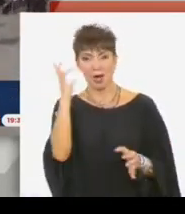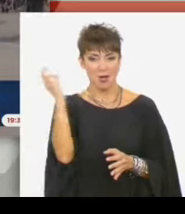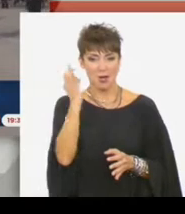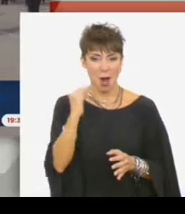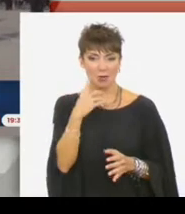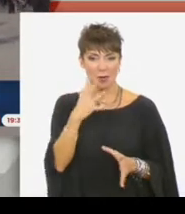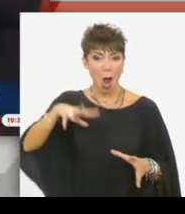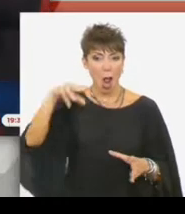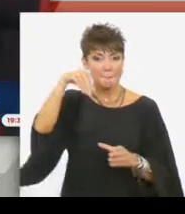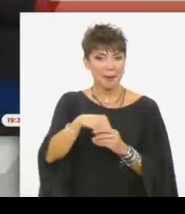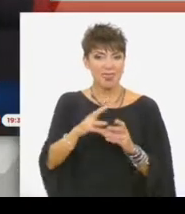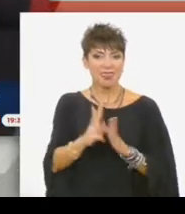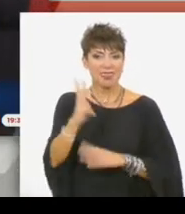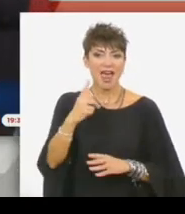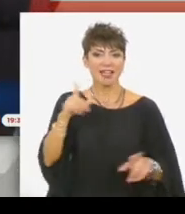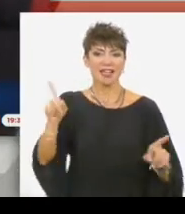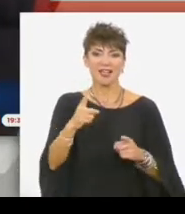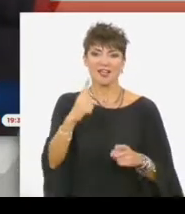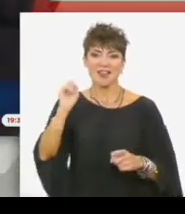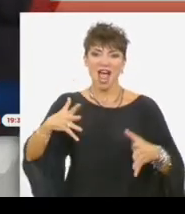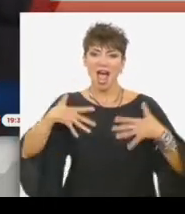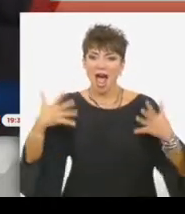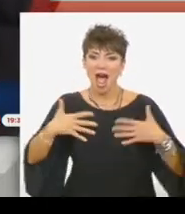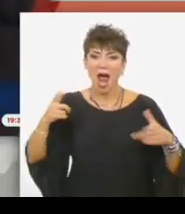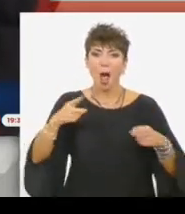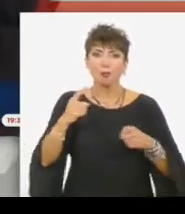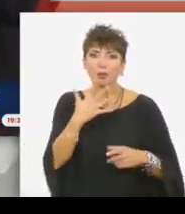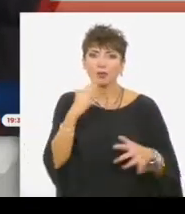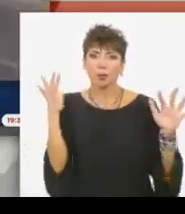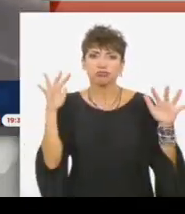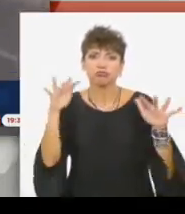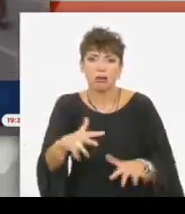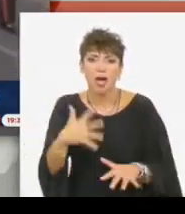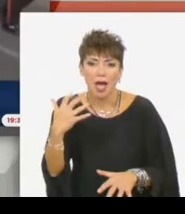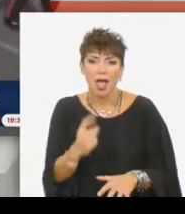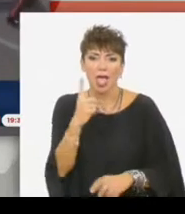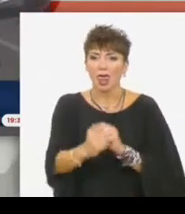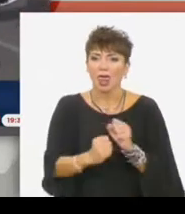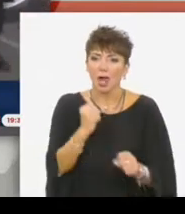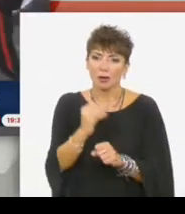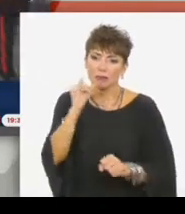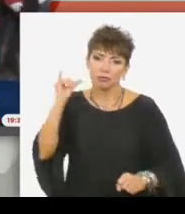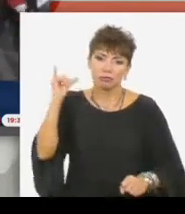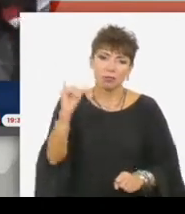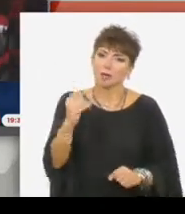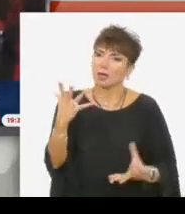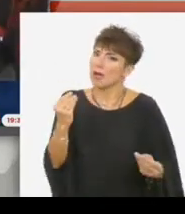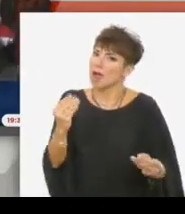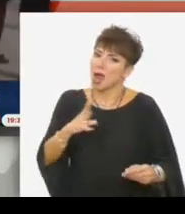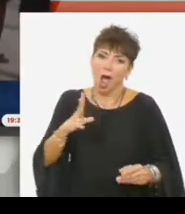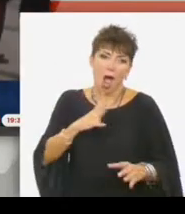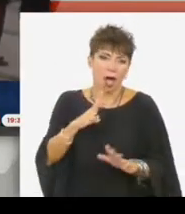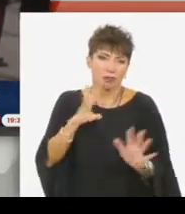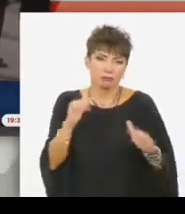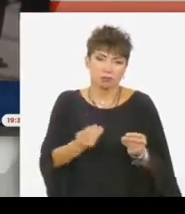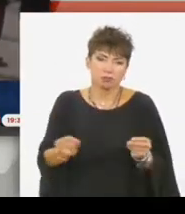13 φιλαρμονικές. Είναι χαρά της μουσικής, είναι ευτυχία που έχουμε τόσο κόσμο μαζί μας. Κάθε χρόνο έχουμε πάρα πολύ κόσμο. Και κάθε χρόνο